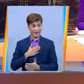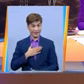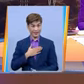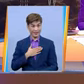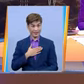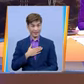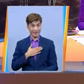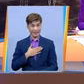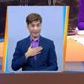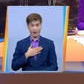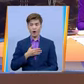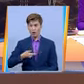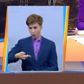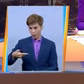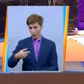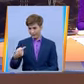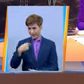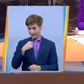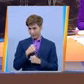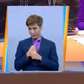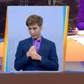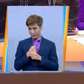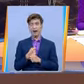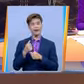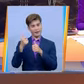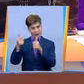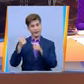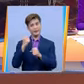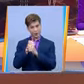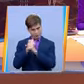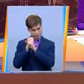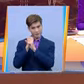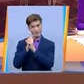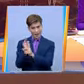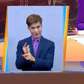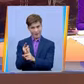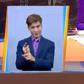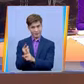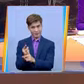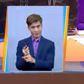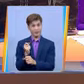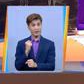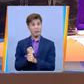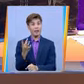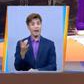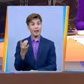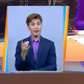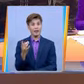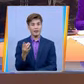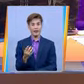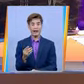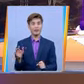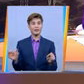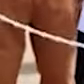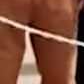โดนขอให้ทำแบบนี้เขาก็จัดให้อ ยากรู้แล้วว่าอยากว่าให้ทำอะไรเน ี่ ย แต่ว่าเต็มสิบไม่อยากสักคะแนนเล